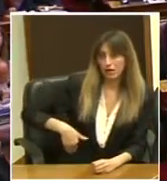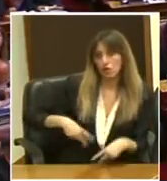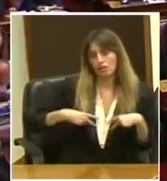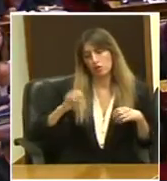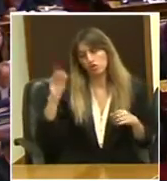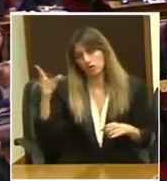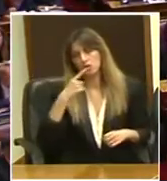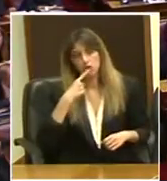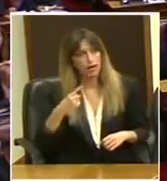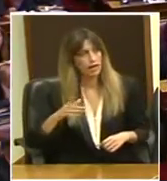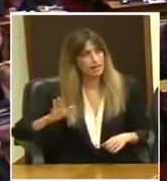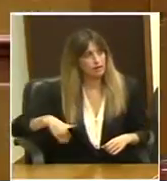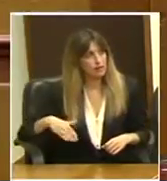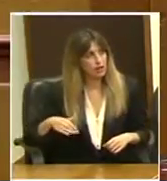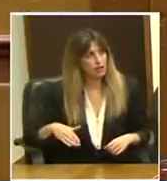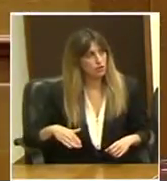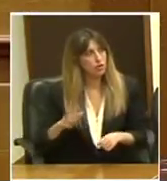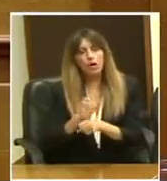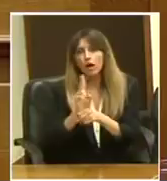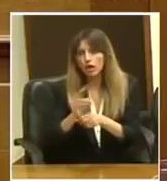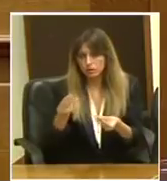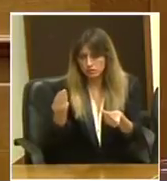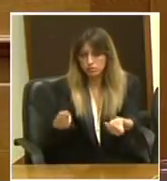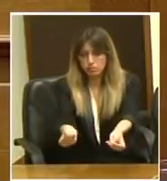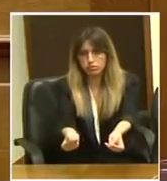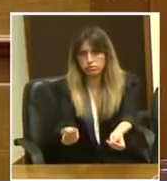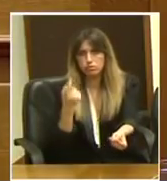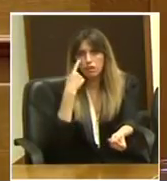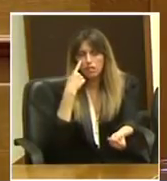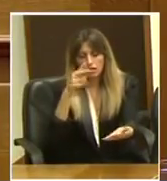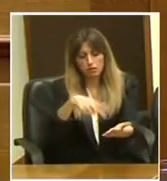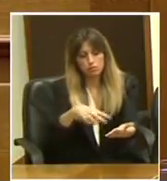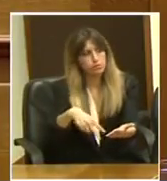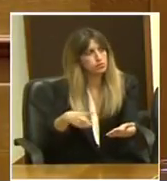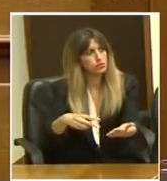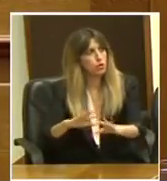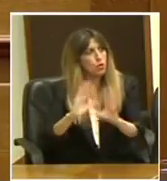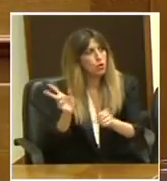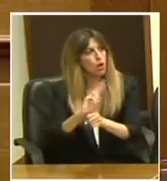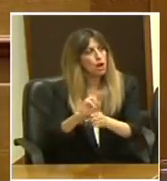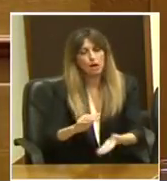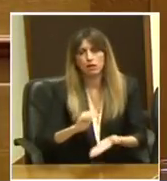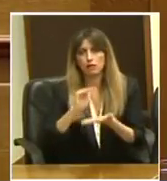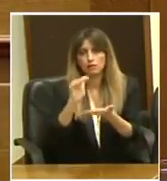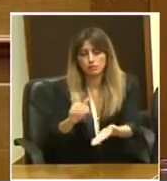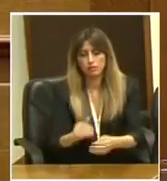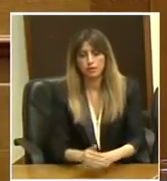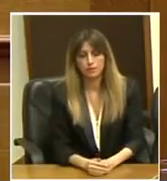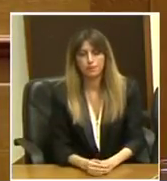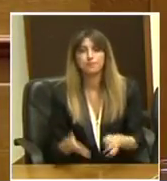Εδώ πάρτε τα χειρόγραφα, δεν τα δίνω. Εδώ πάρτε τα όλα, βάλτε στη σειρά που ακουστήκανε. Παρακαλώ,